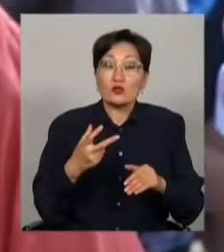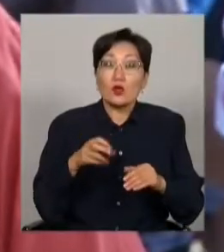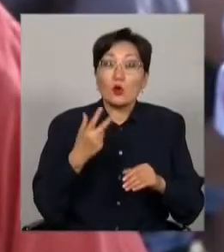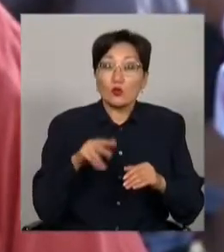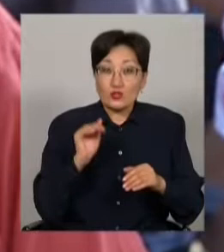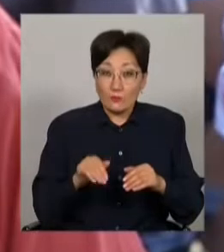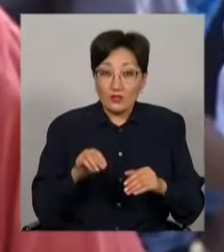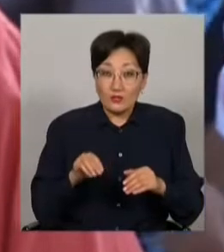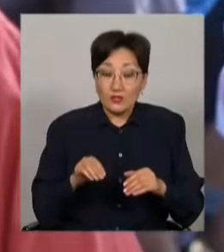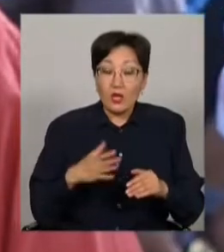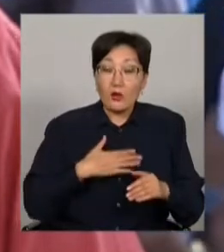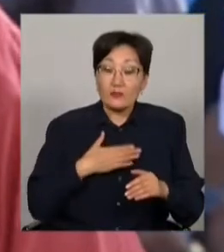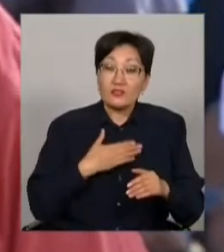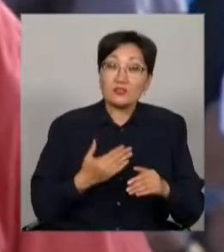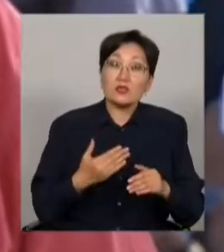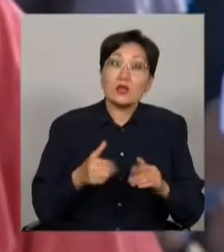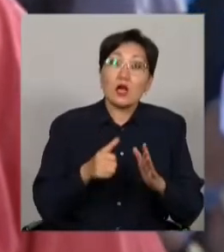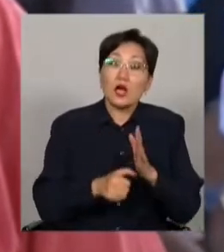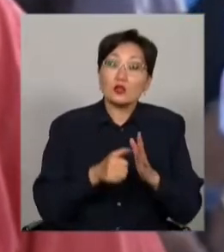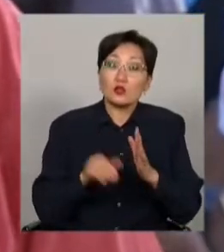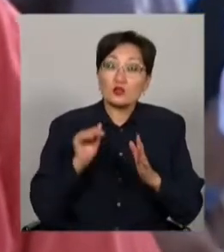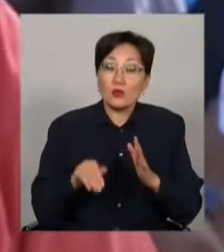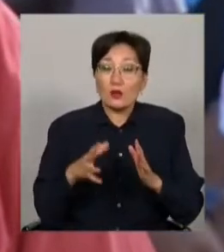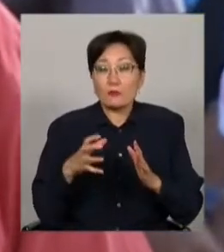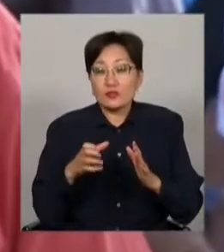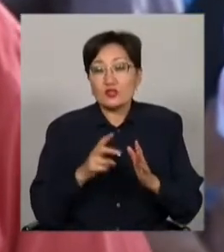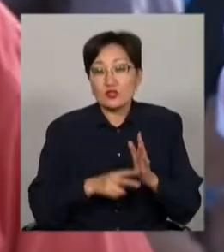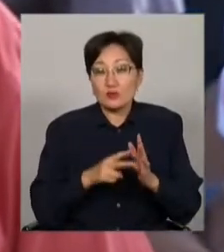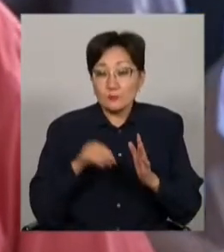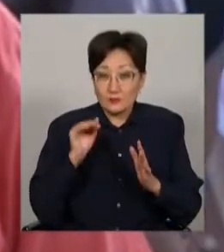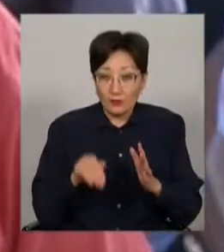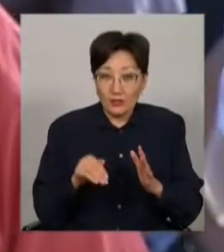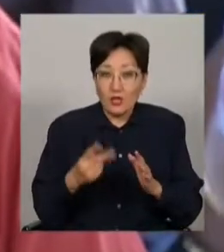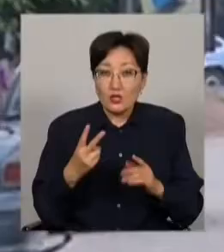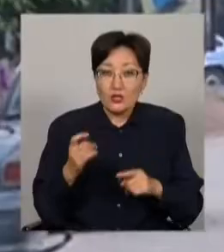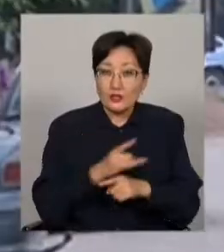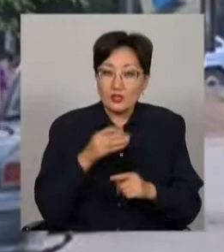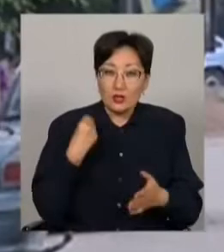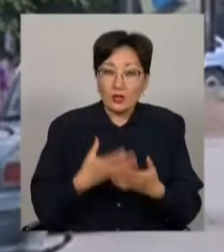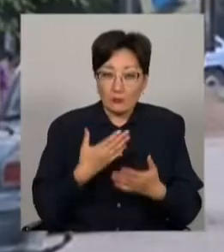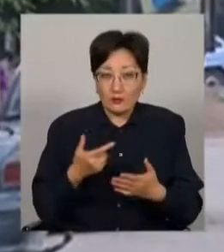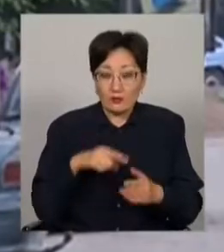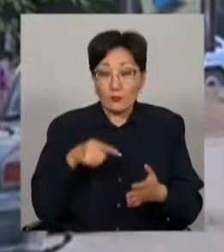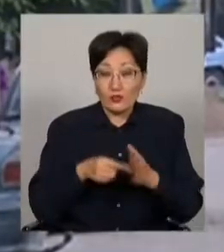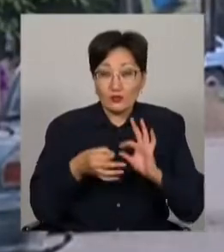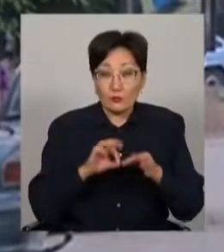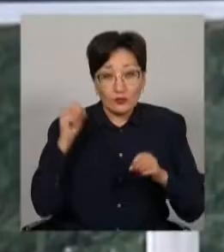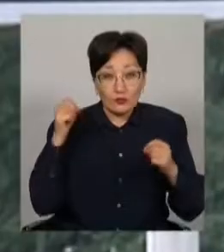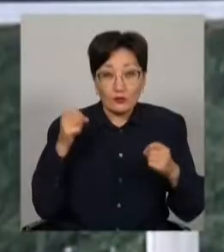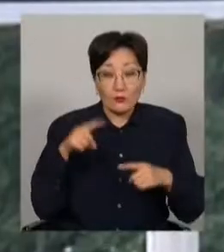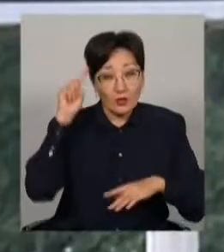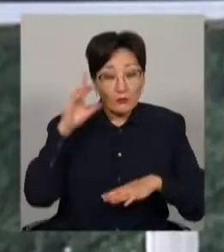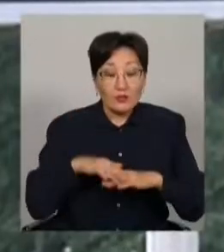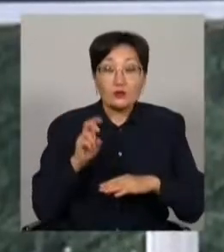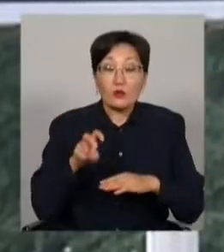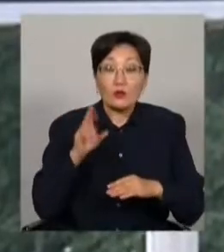330 мың дейді. Бізде енді 600 мың, ең 570 мың екі есе болып тұр ғой. Мәселенің мәнін білмекке әкімдікке